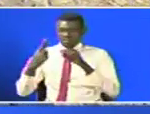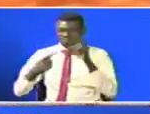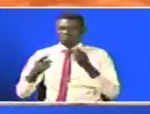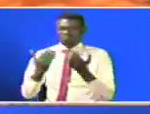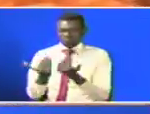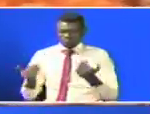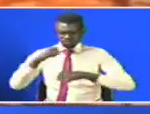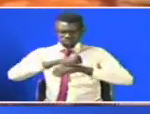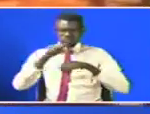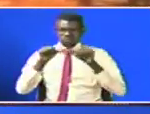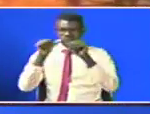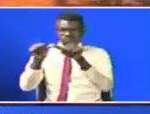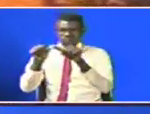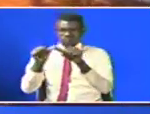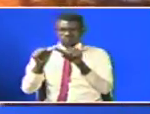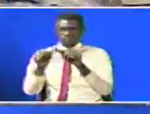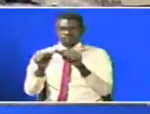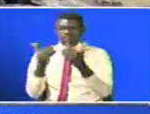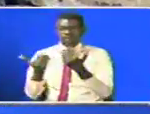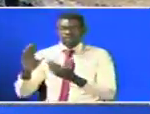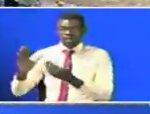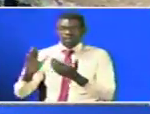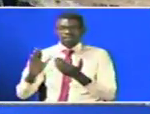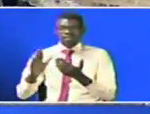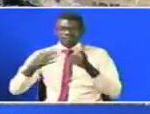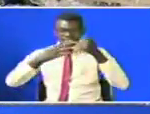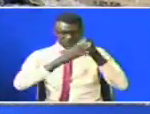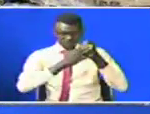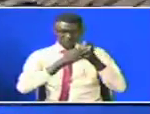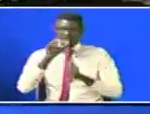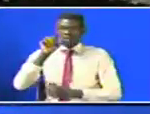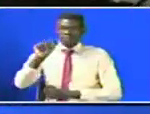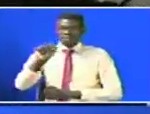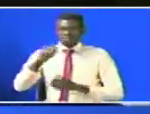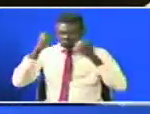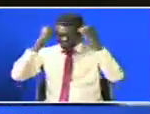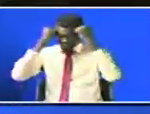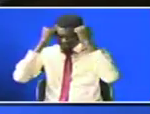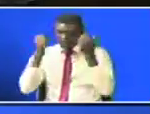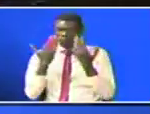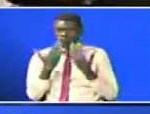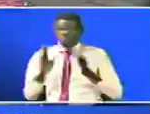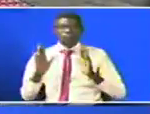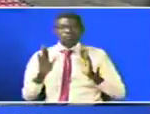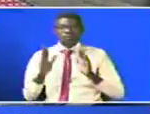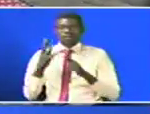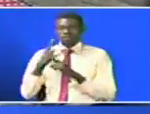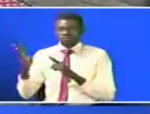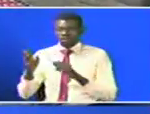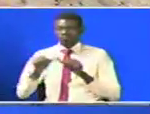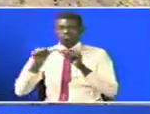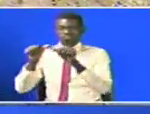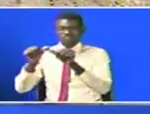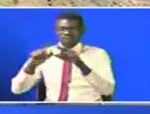watoto. Kati ya watoto wake 9 amewasomesha watano hadi vyuo anuwai baada ya kumaliza kidato cha 4. Changamoto